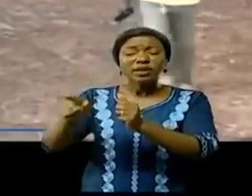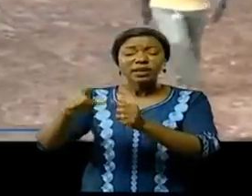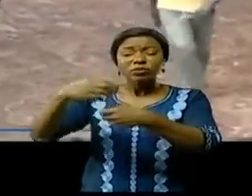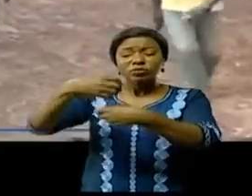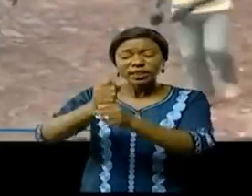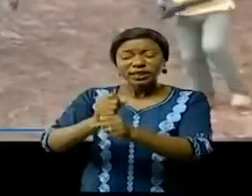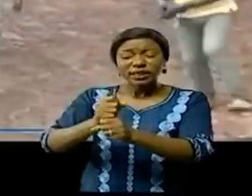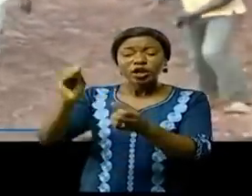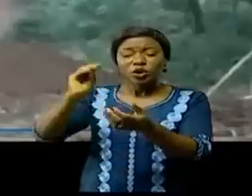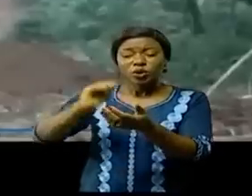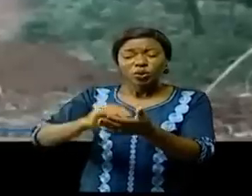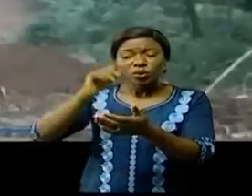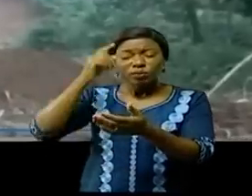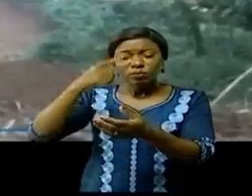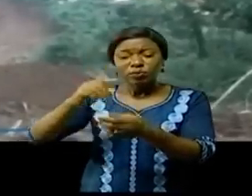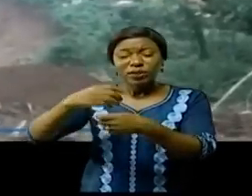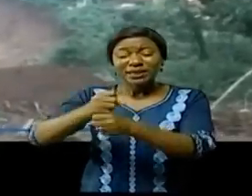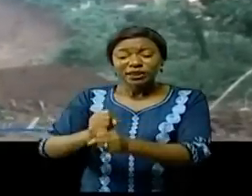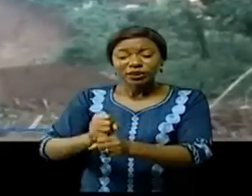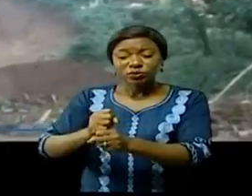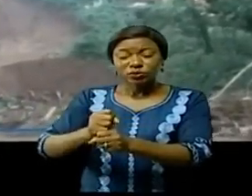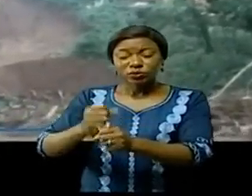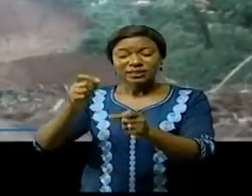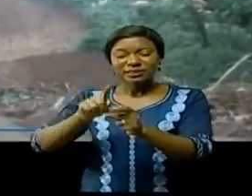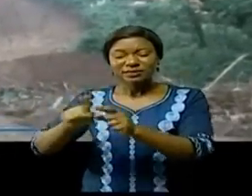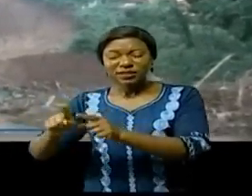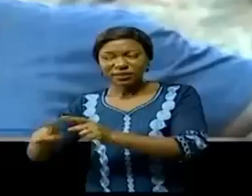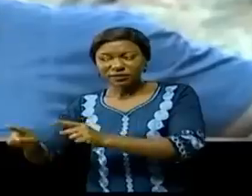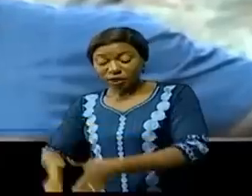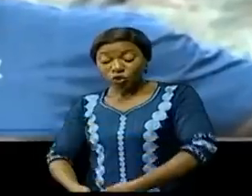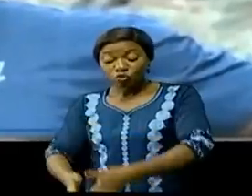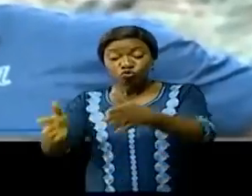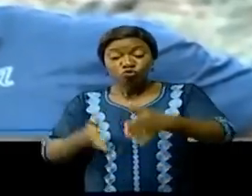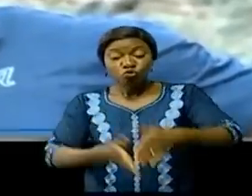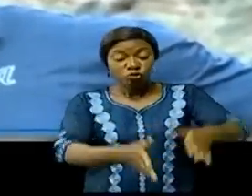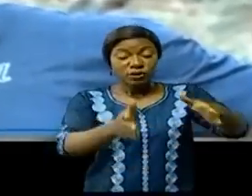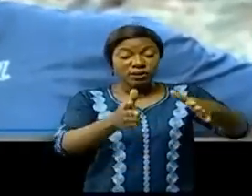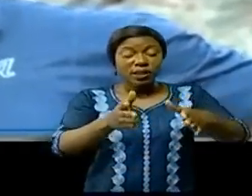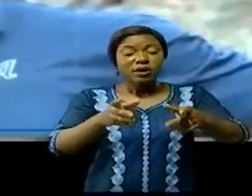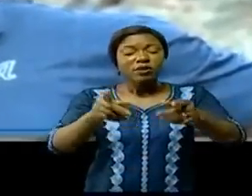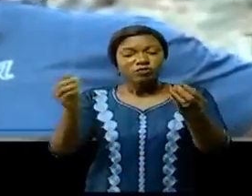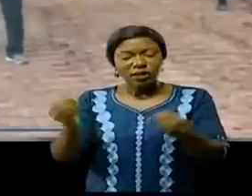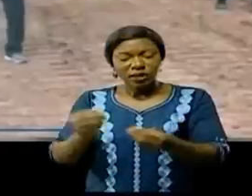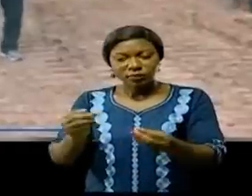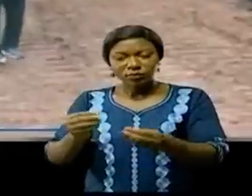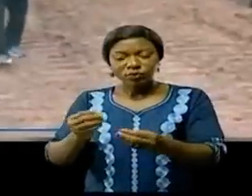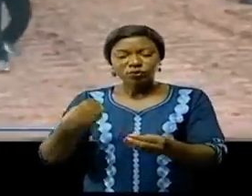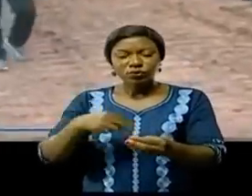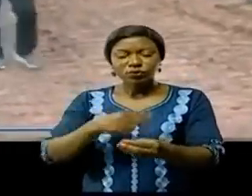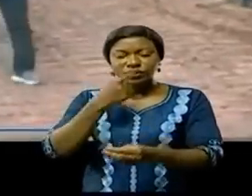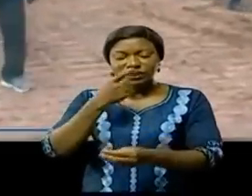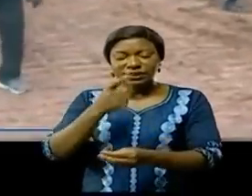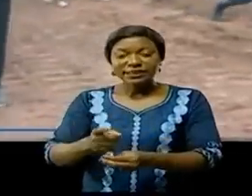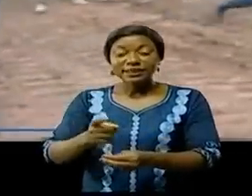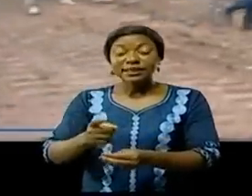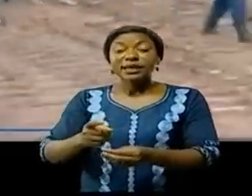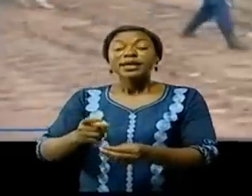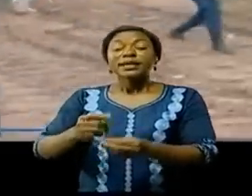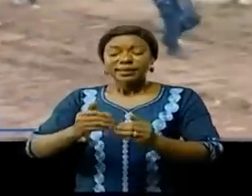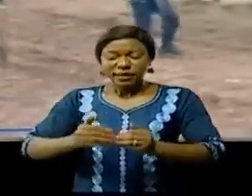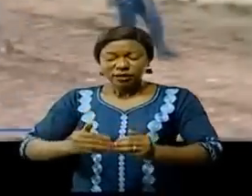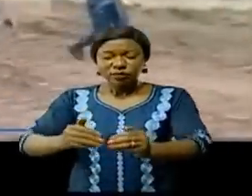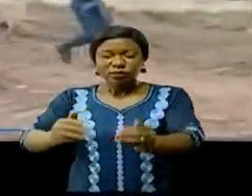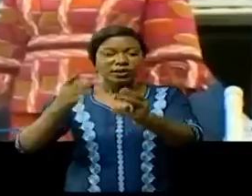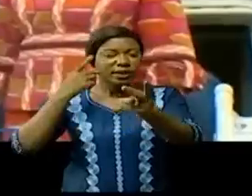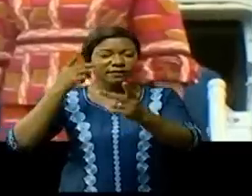récréation ou carrément la création de ces différents tronçons routiers, Christophe Bessiné-Nonga s'est résolu de matérialiser la